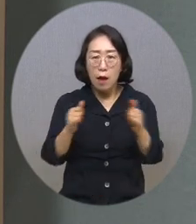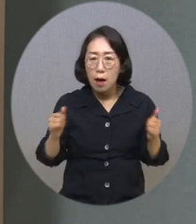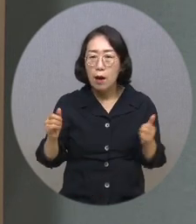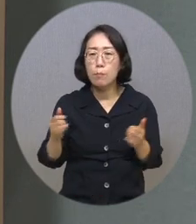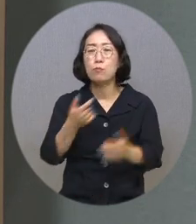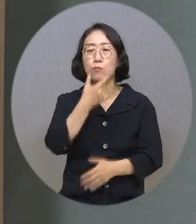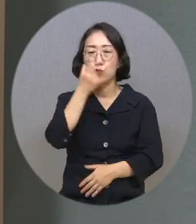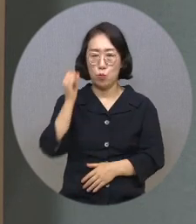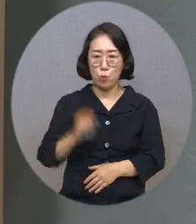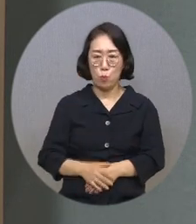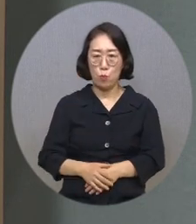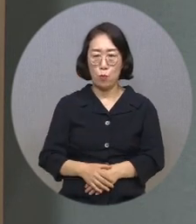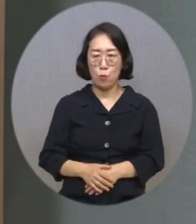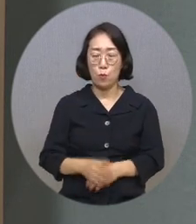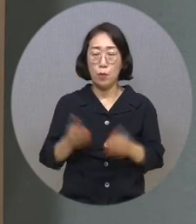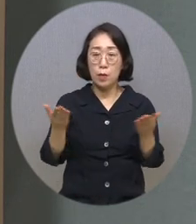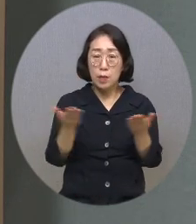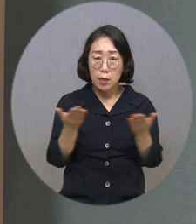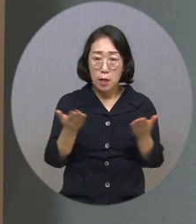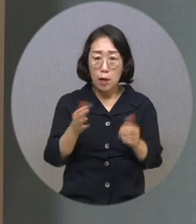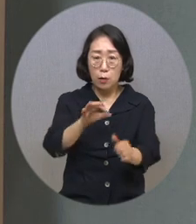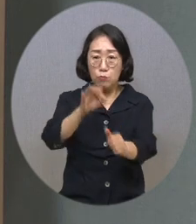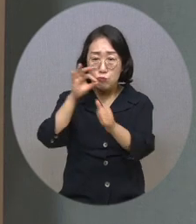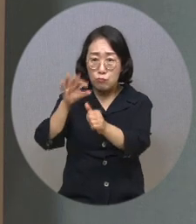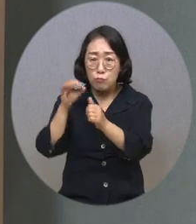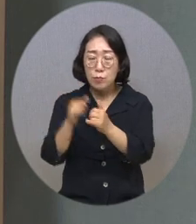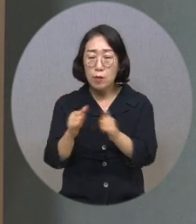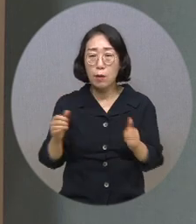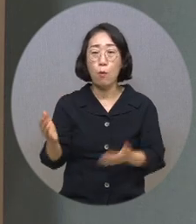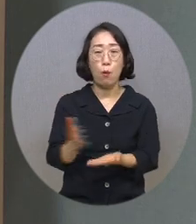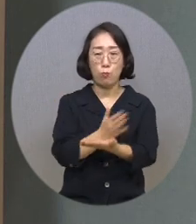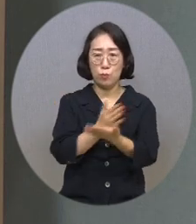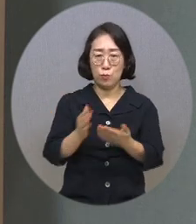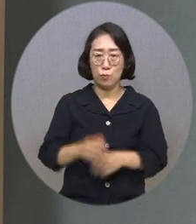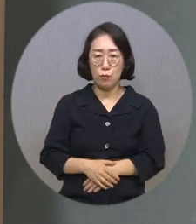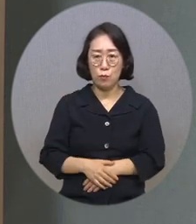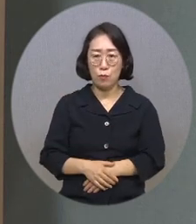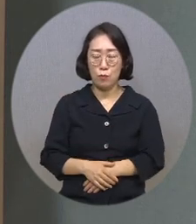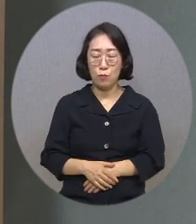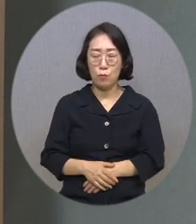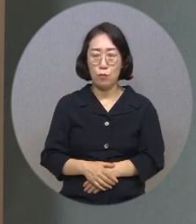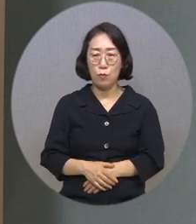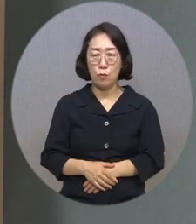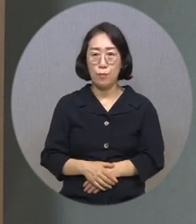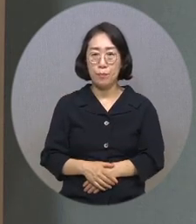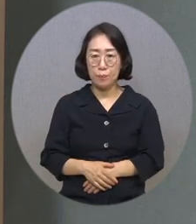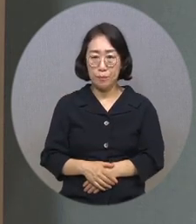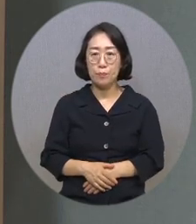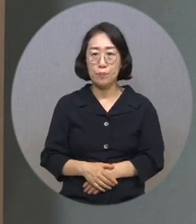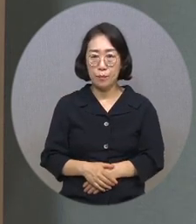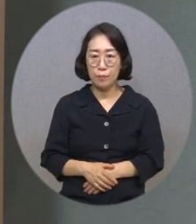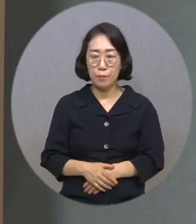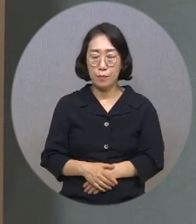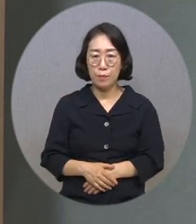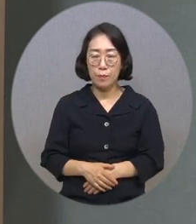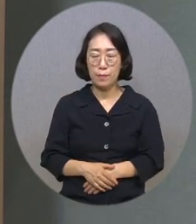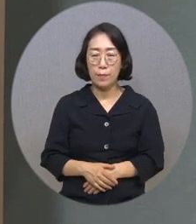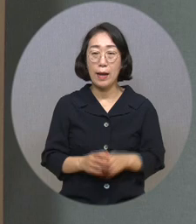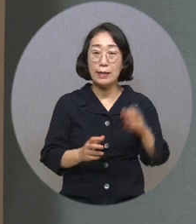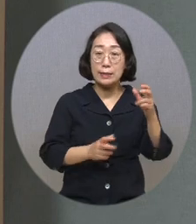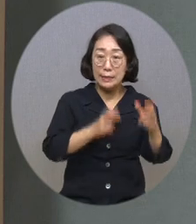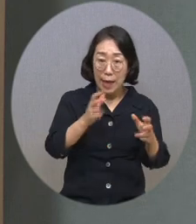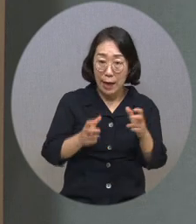사람이 인력이 없다 이 말이야. 예. 아무나 하는 건 아니잖아요. 그렇다면은